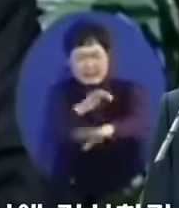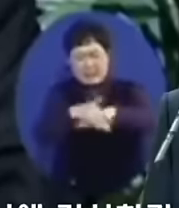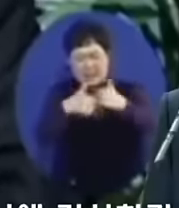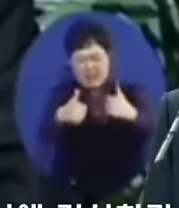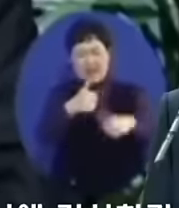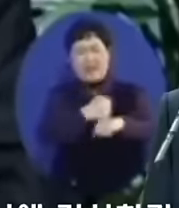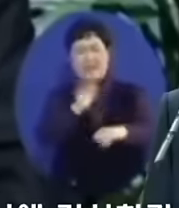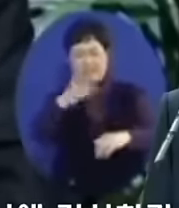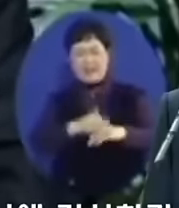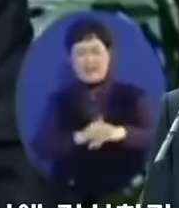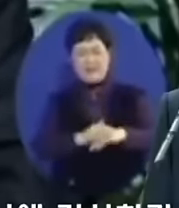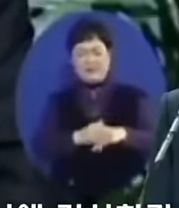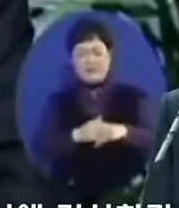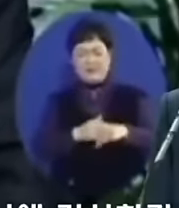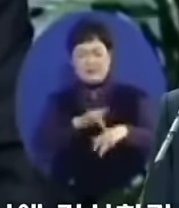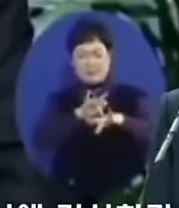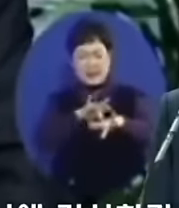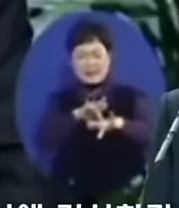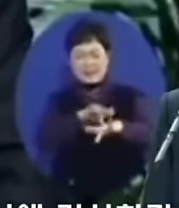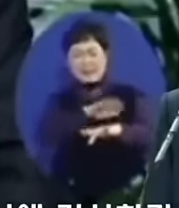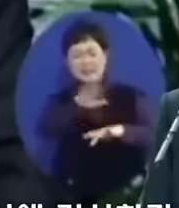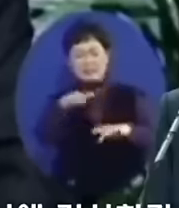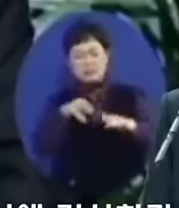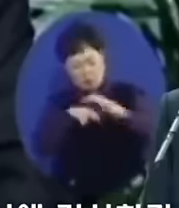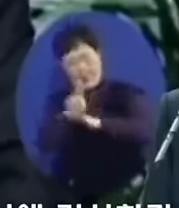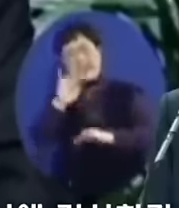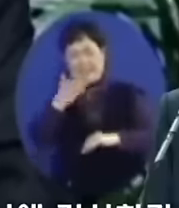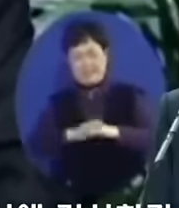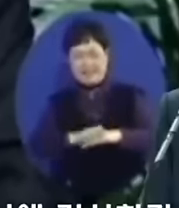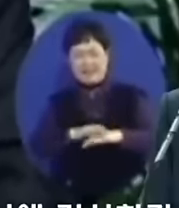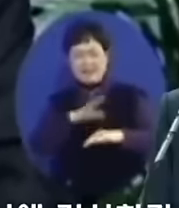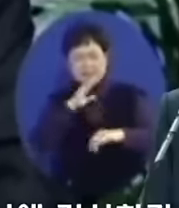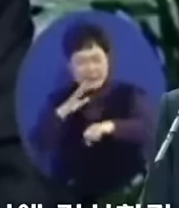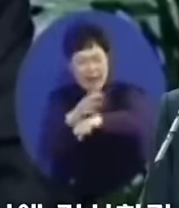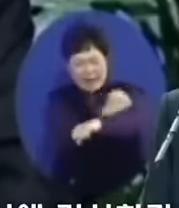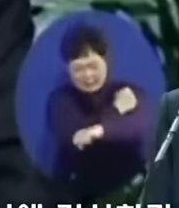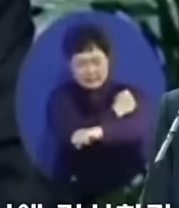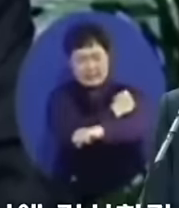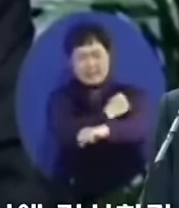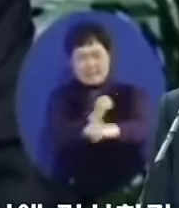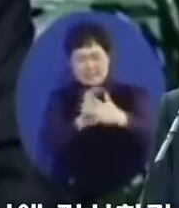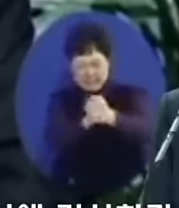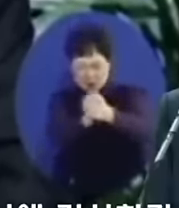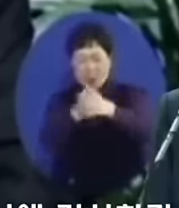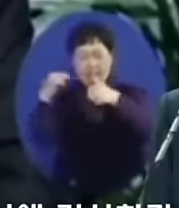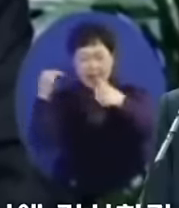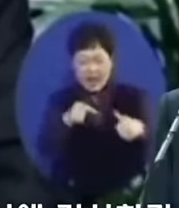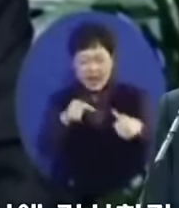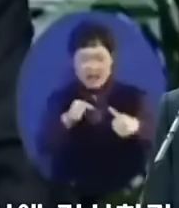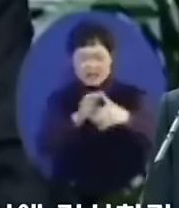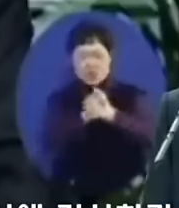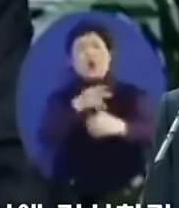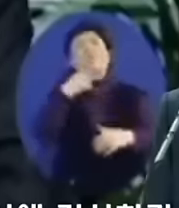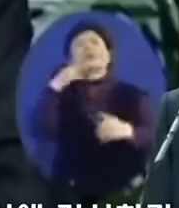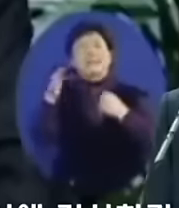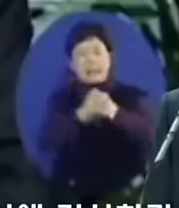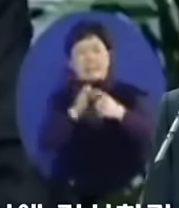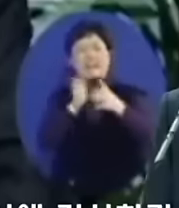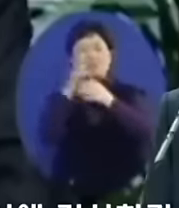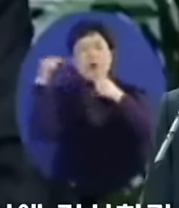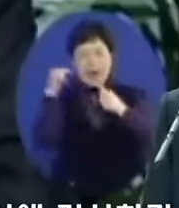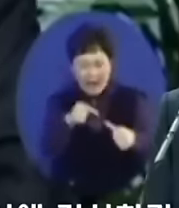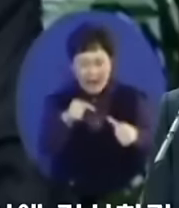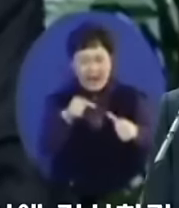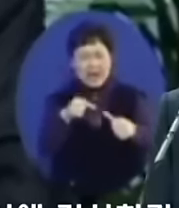것입니다. 그러면 마귀가 우리를 피한 것입니다. 그래서 악착같이 기도하라고 해서 안 하기 때문에 기도하라고 명령한